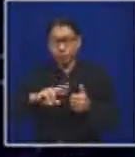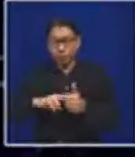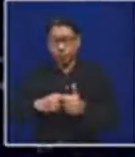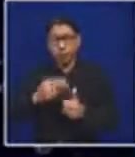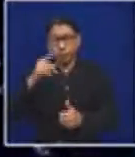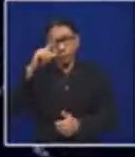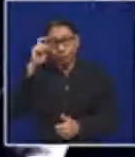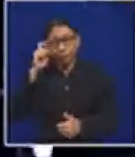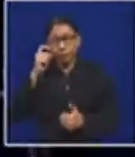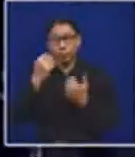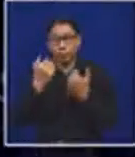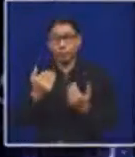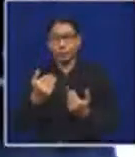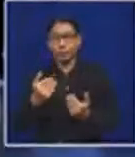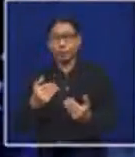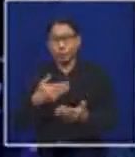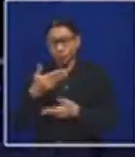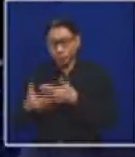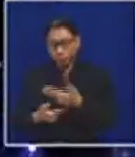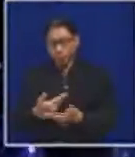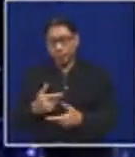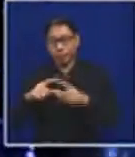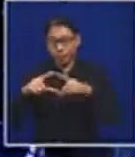พันธ์นี้ที่ Thai Ticket Major ค่ะ